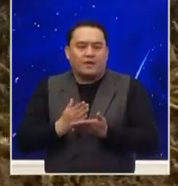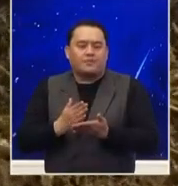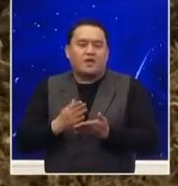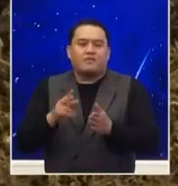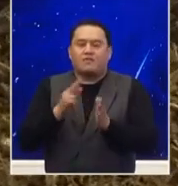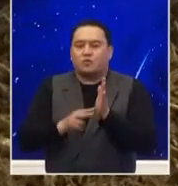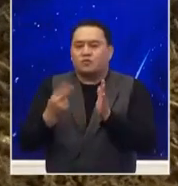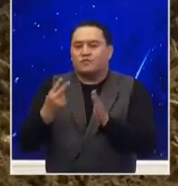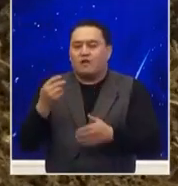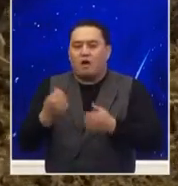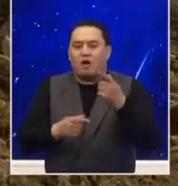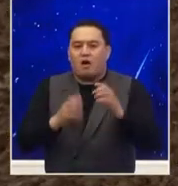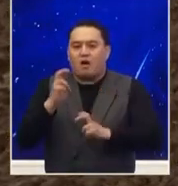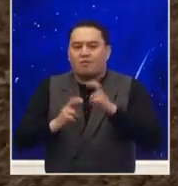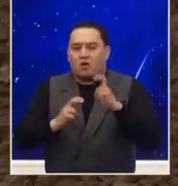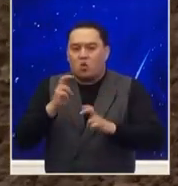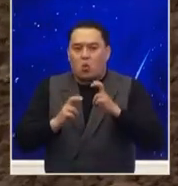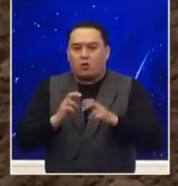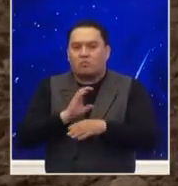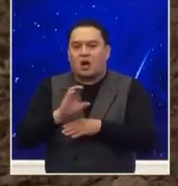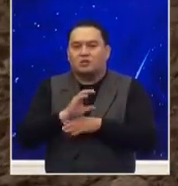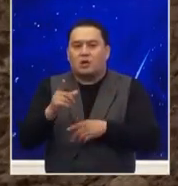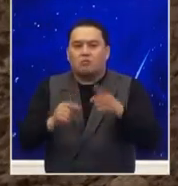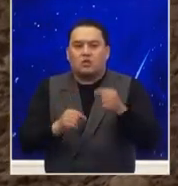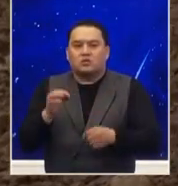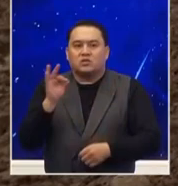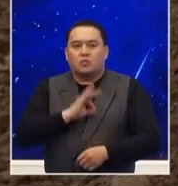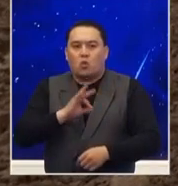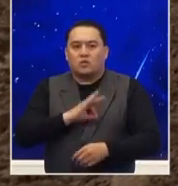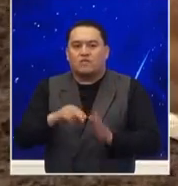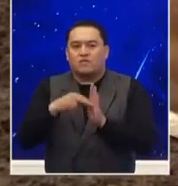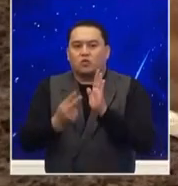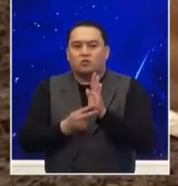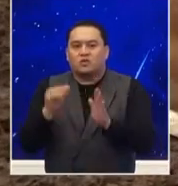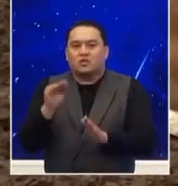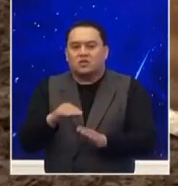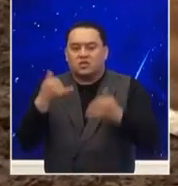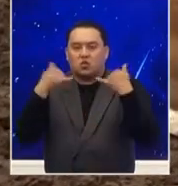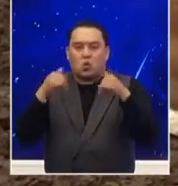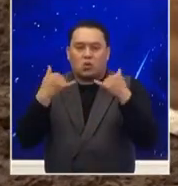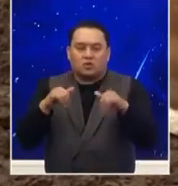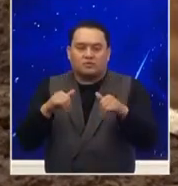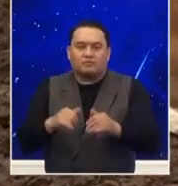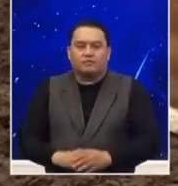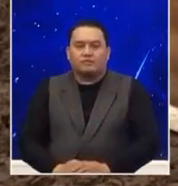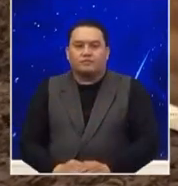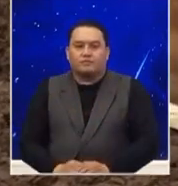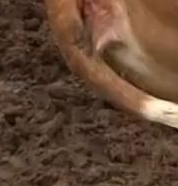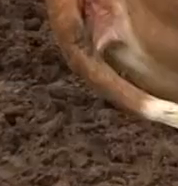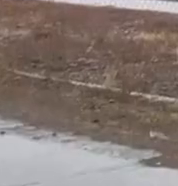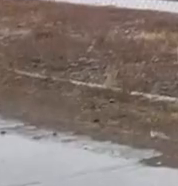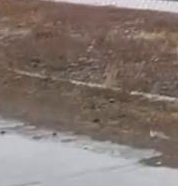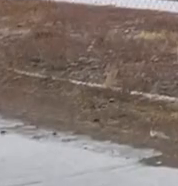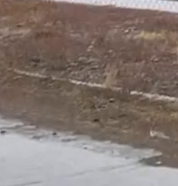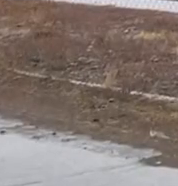82 молочно-товарных комплекса, в которых для производства молока используется около 18 тысяч голов крупнорогатого скота. Рустам